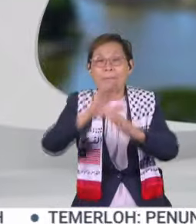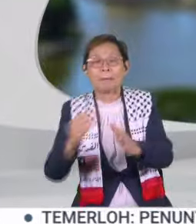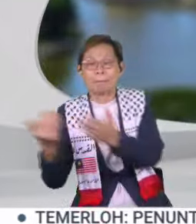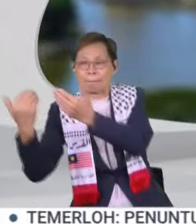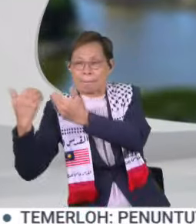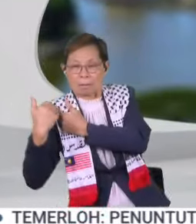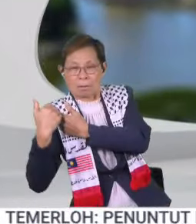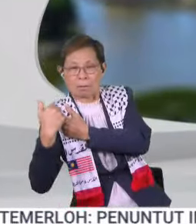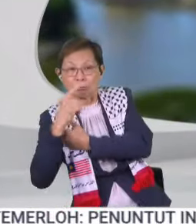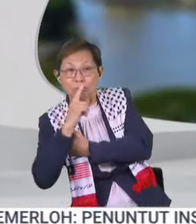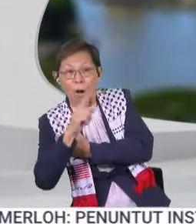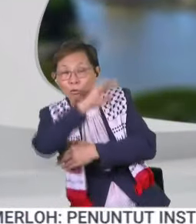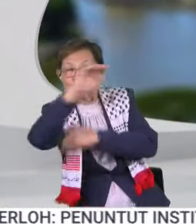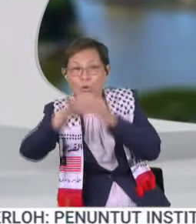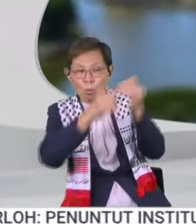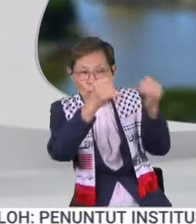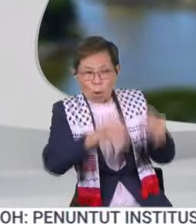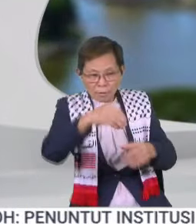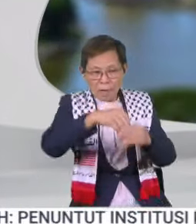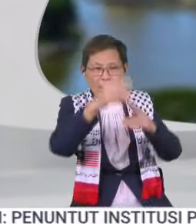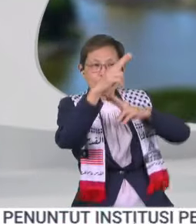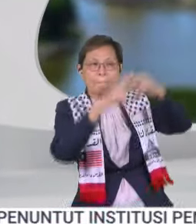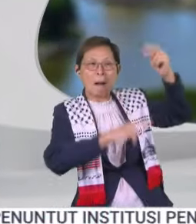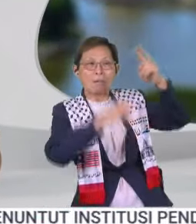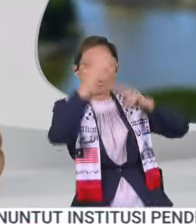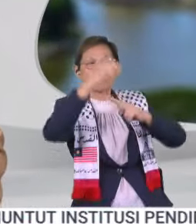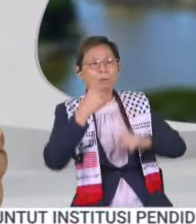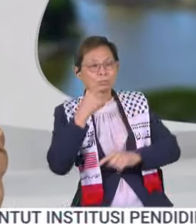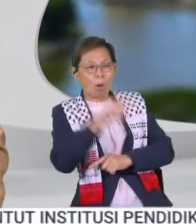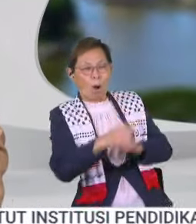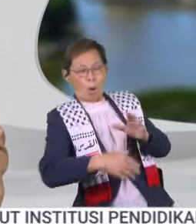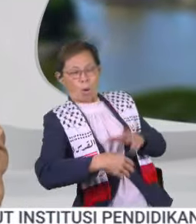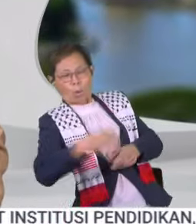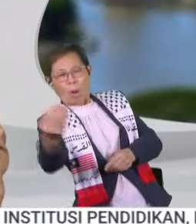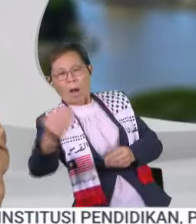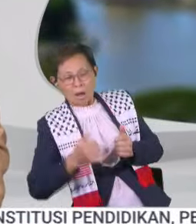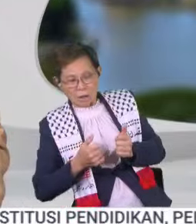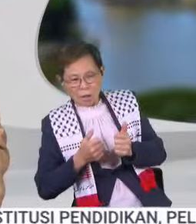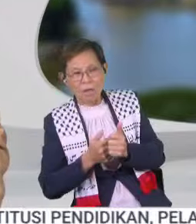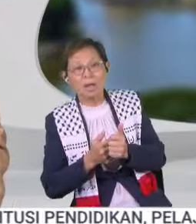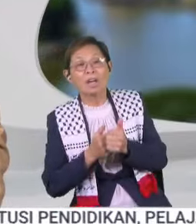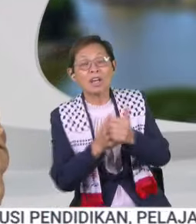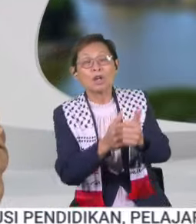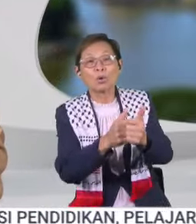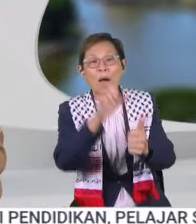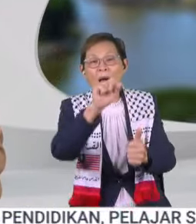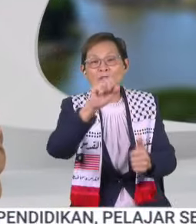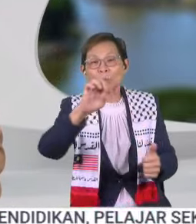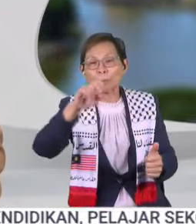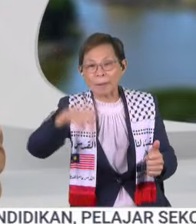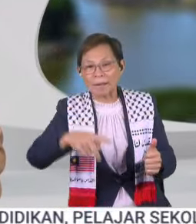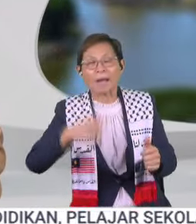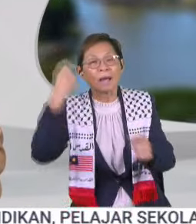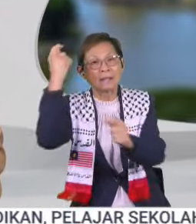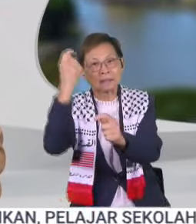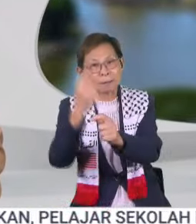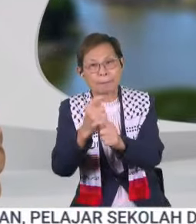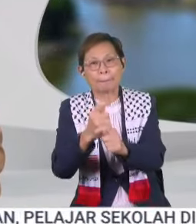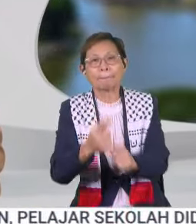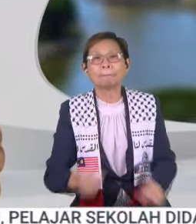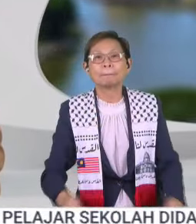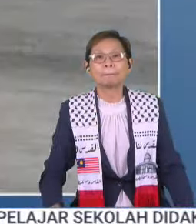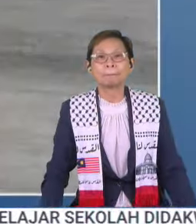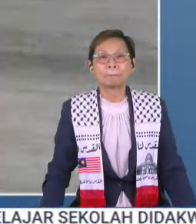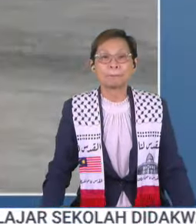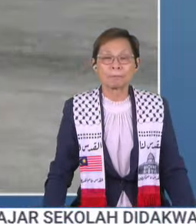bertanggungjawab memastikan kesemua individu di dalam bangunan diarahkan keluar mengikut prosedur operasi standar yang ditetapkan.